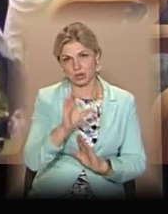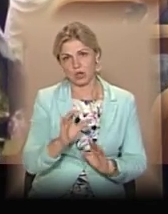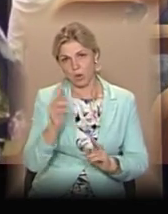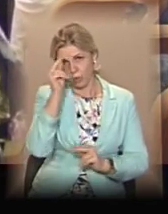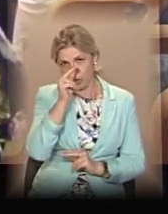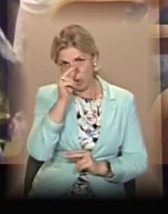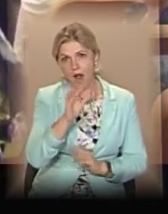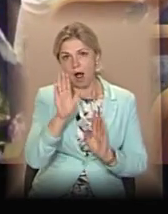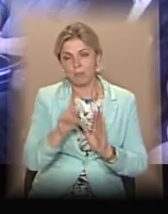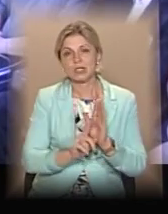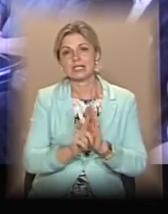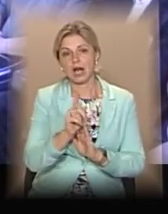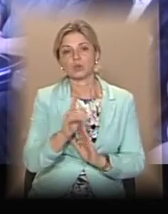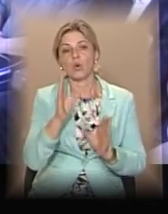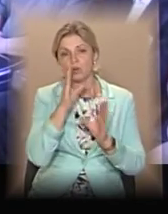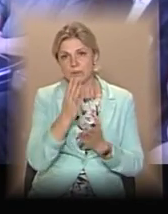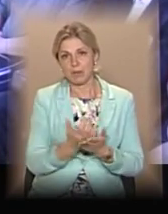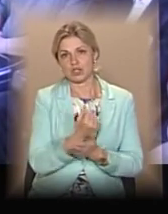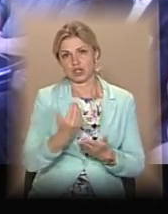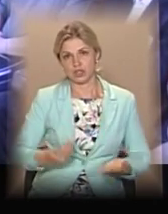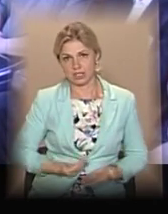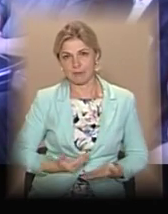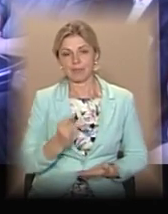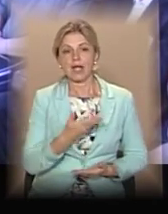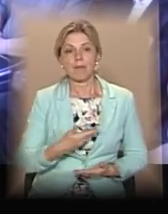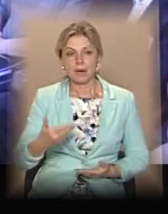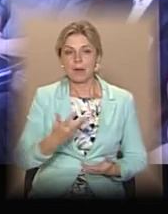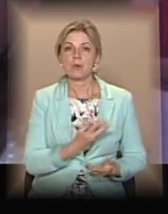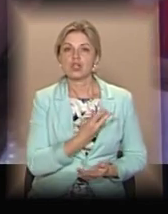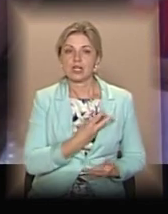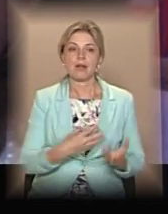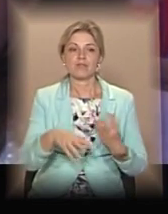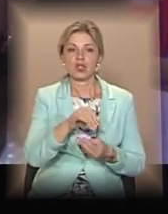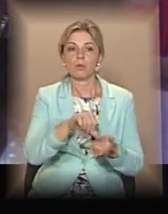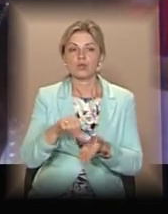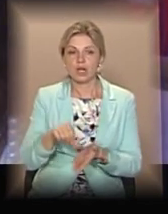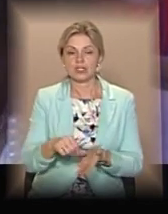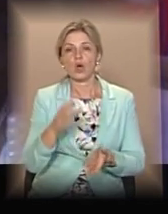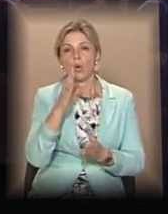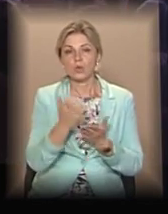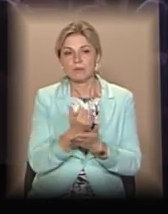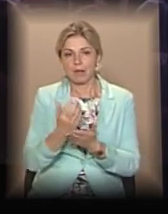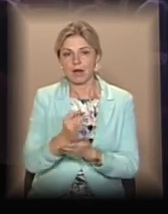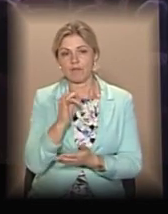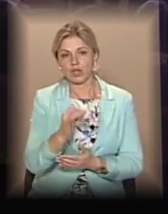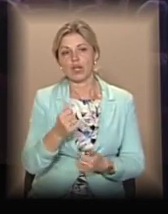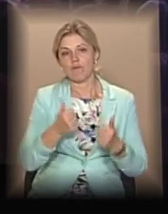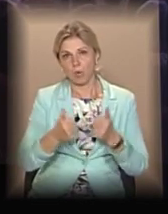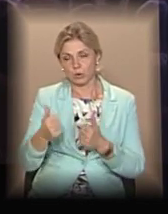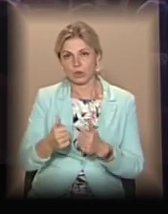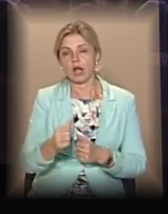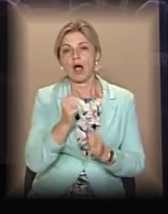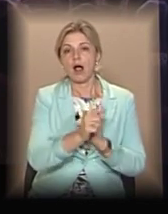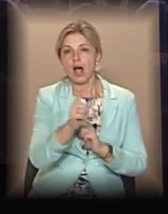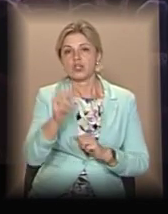старт у успішне життя. І ми побажаємо учасникам успіху і перемог не тільки в конкурсах. Кожен учень, який гарною людиною вийшов